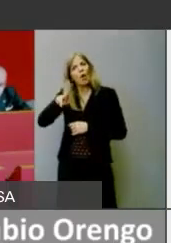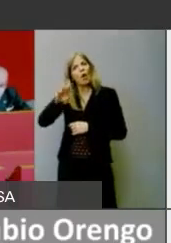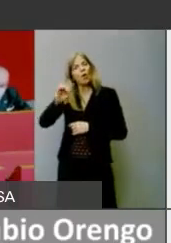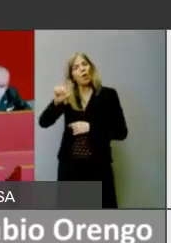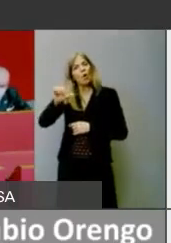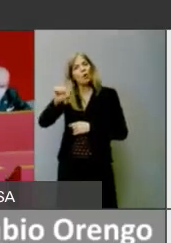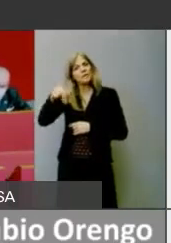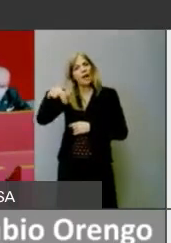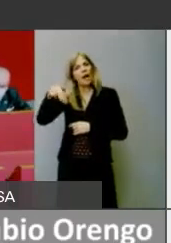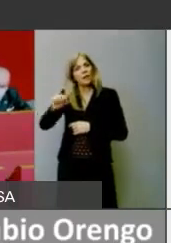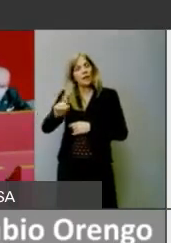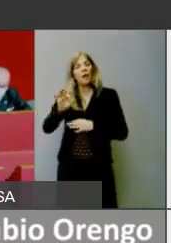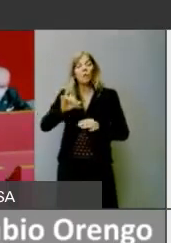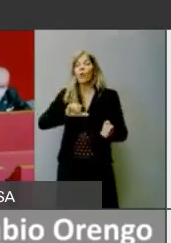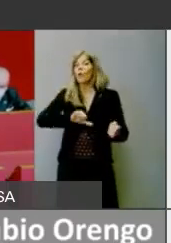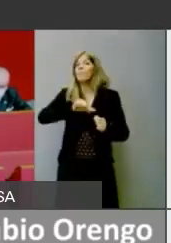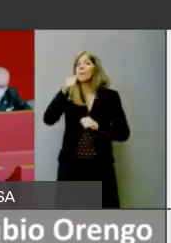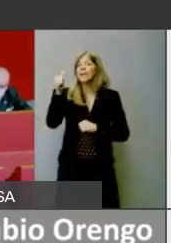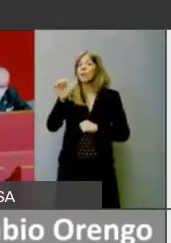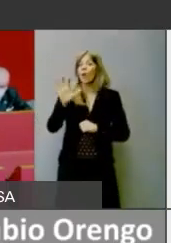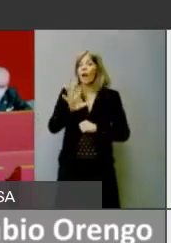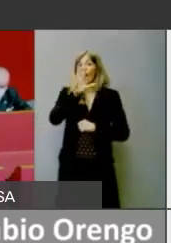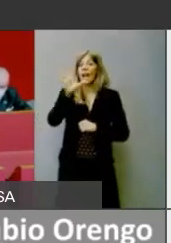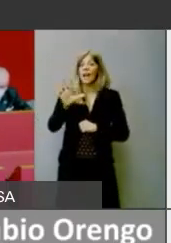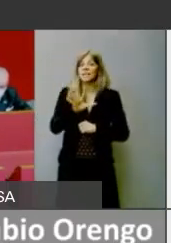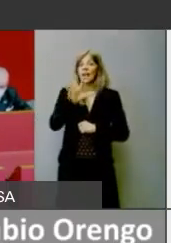lotta strenua